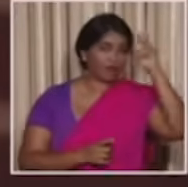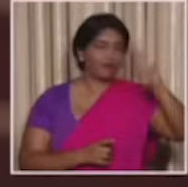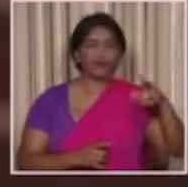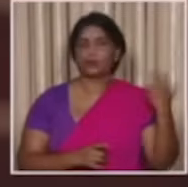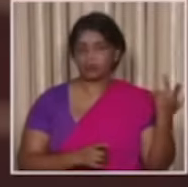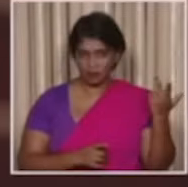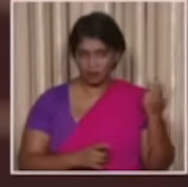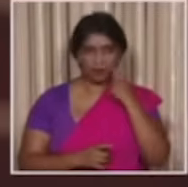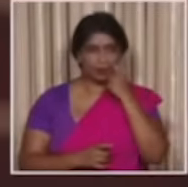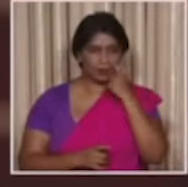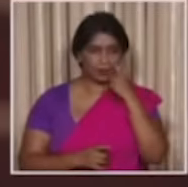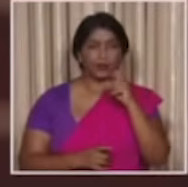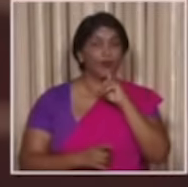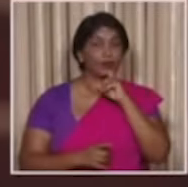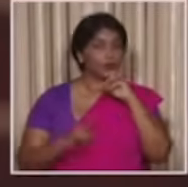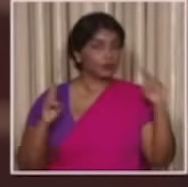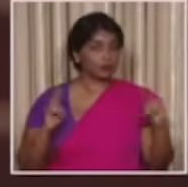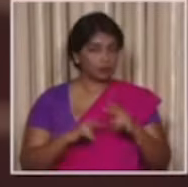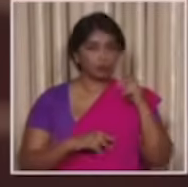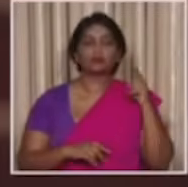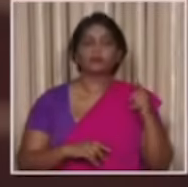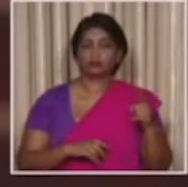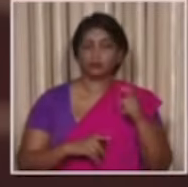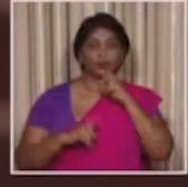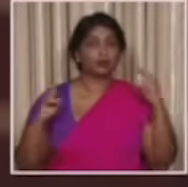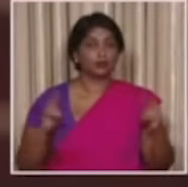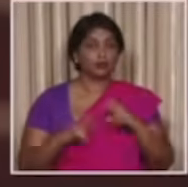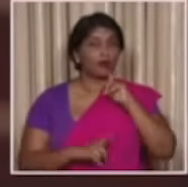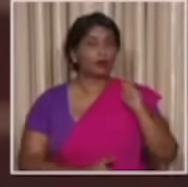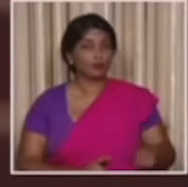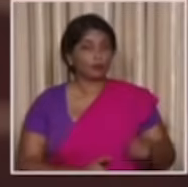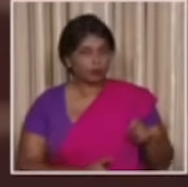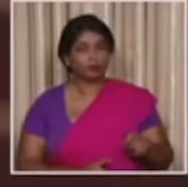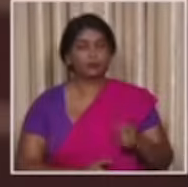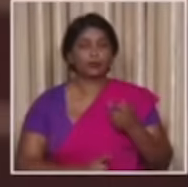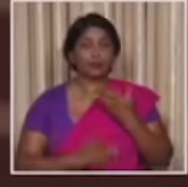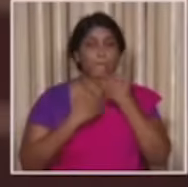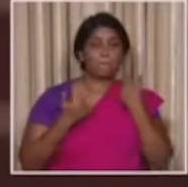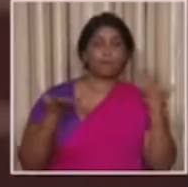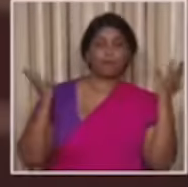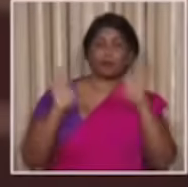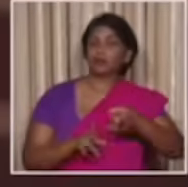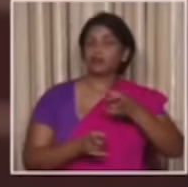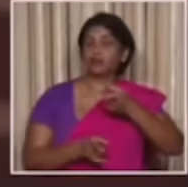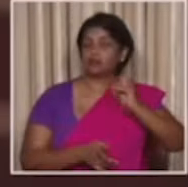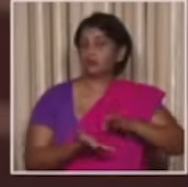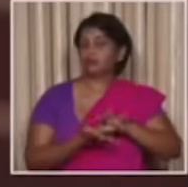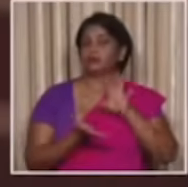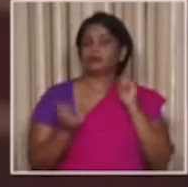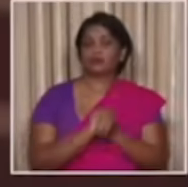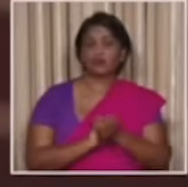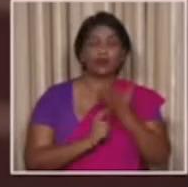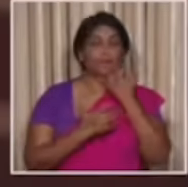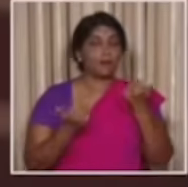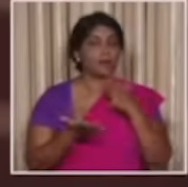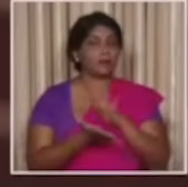නැහැ. අධිකරණය මේ ශ්‍රේෂ්ඨ අධිකරණ විනිසුරුව මේ භෝජන සංග්‍රහවලට ගිහිල්ලා තීන්දුව වෙනස් කරන්නවත් ඒ